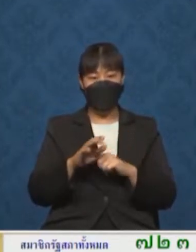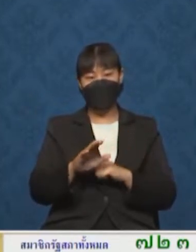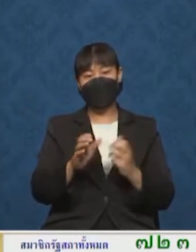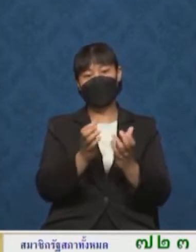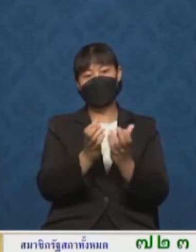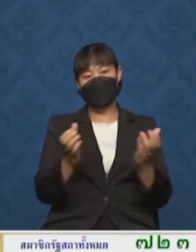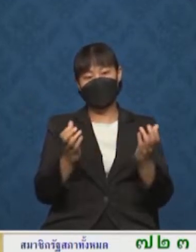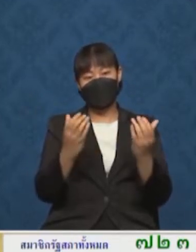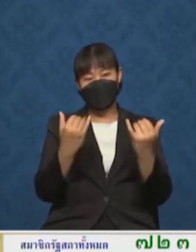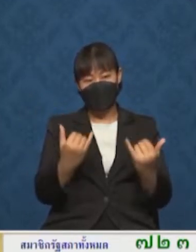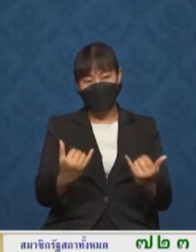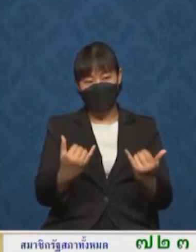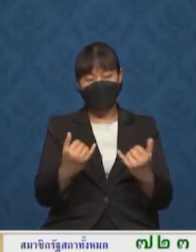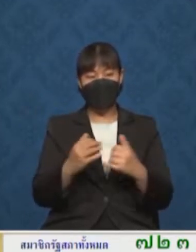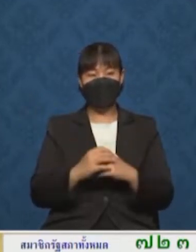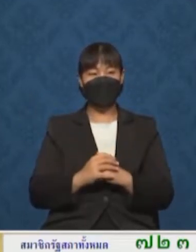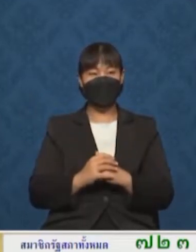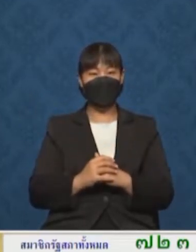ปัจจบัน